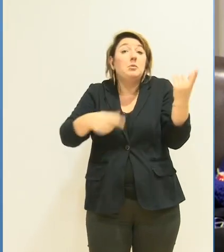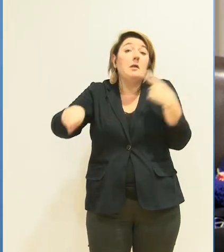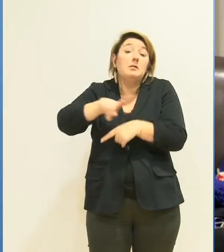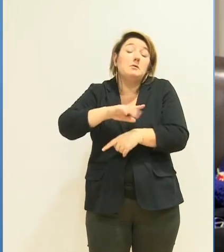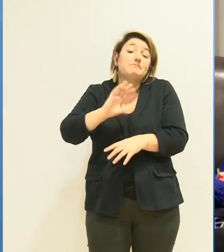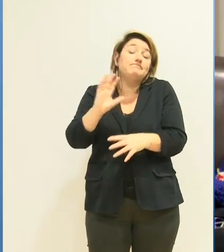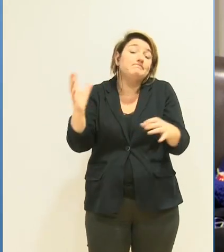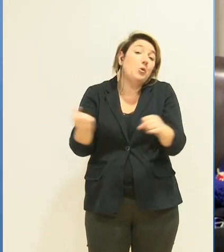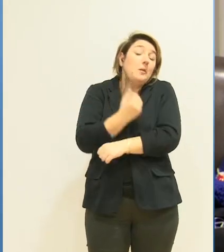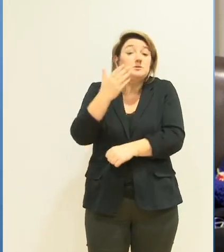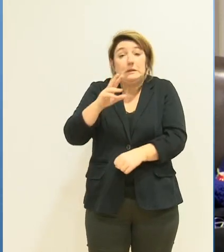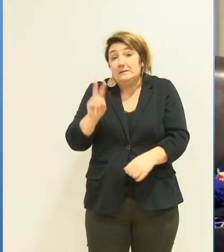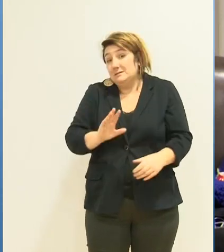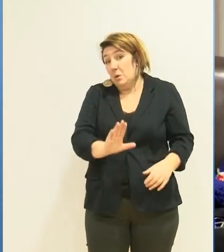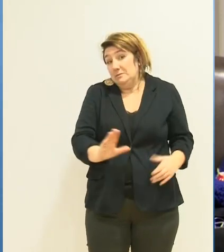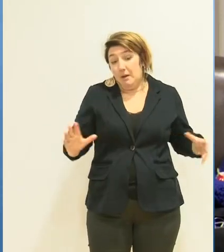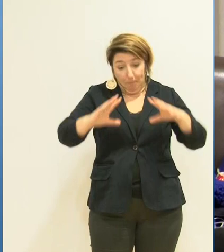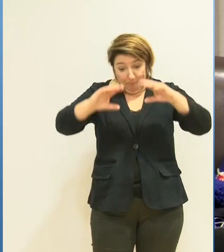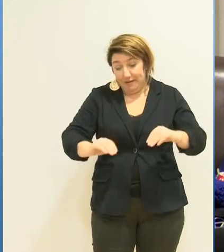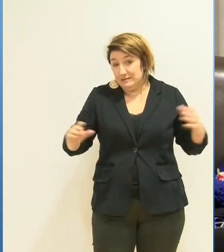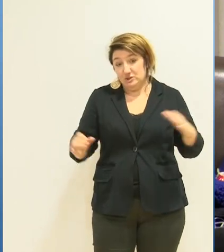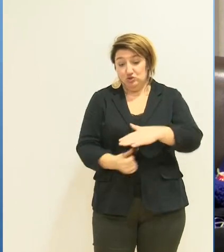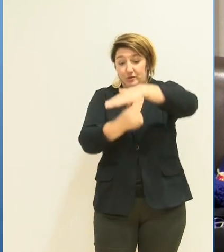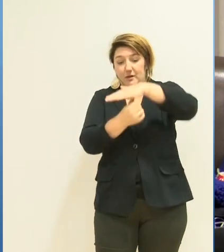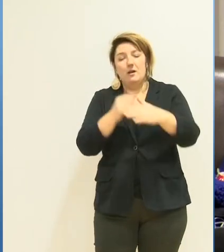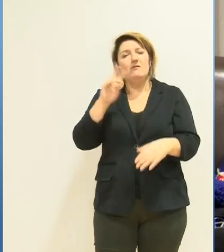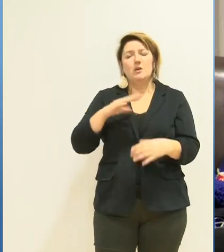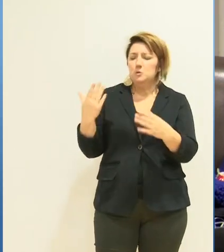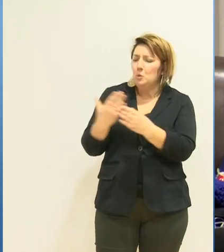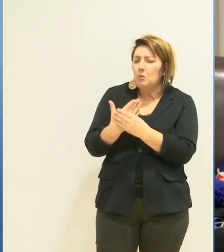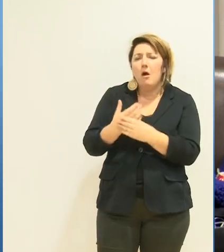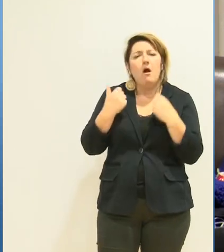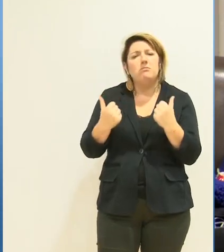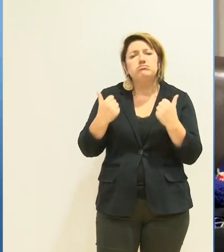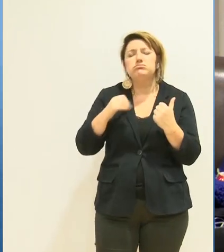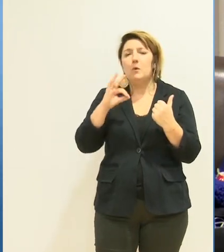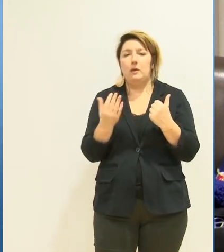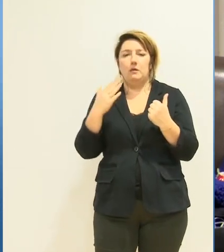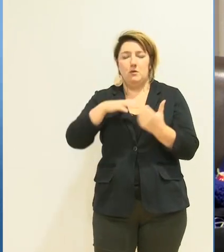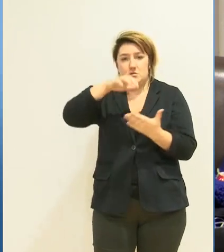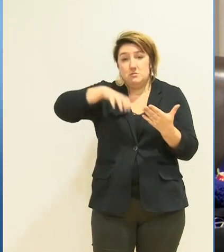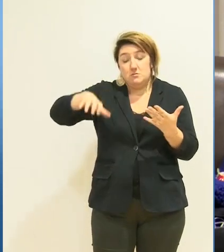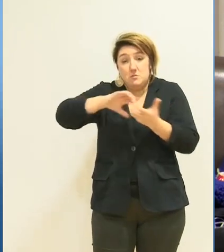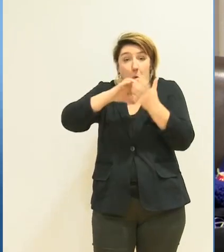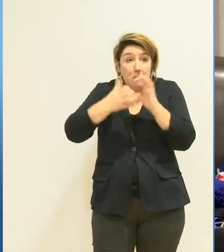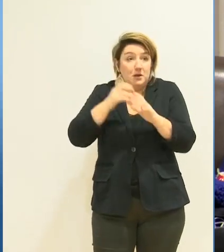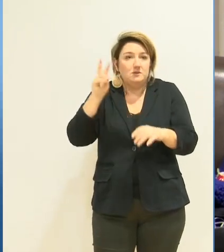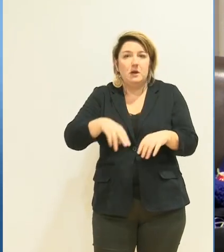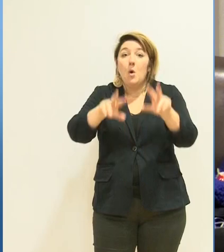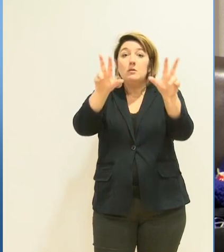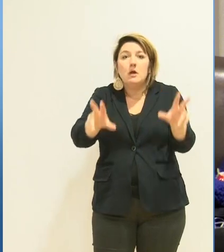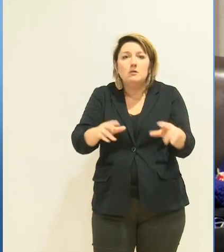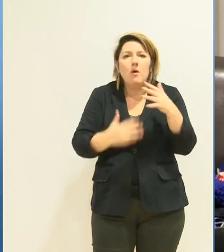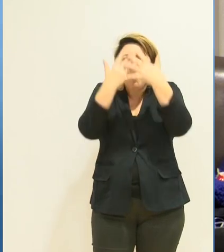je trouve ce document très bien fait certes mais très trop complexe pour tout dire il rentrait pratiquement pas dans l'ordinateur